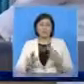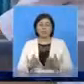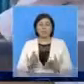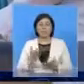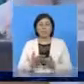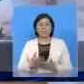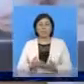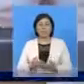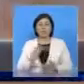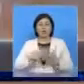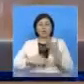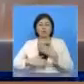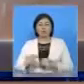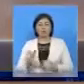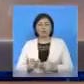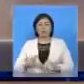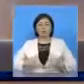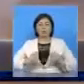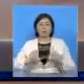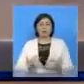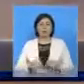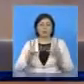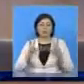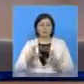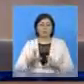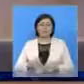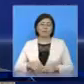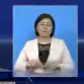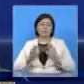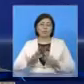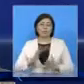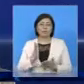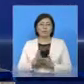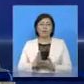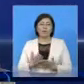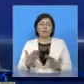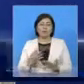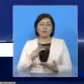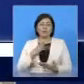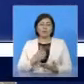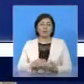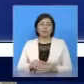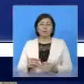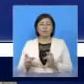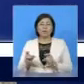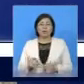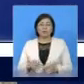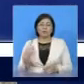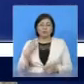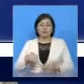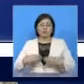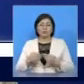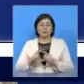қалыптастырған. Мүмкіндігі шектеулі жандар үшін арнайы бұрыш әзірленді. Қазіргі таңда дауыс беретін пункте кабиналар